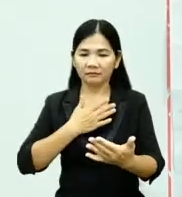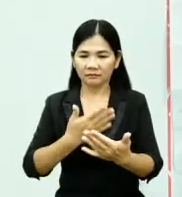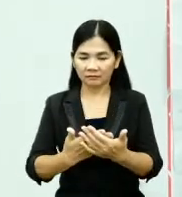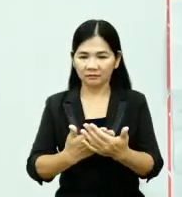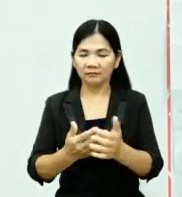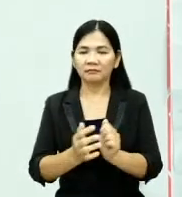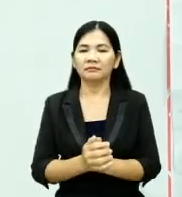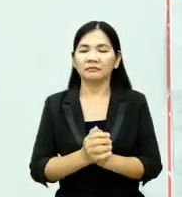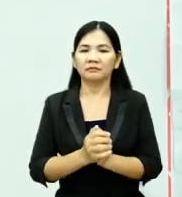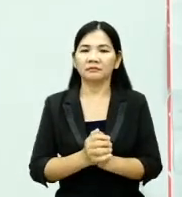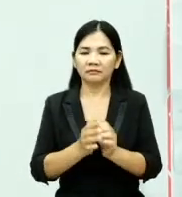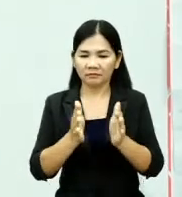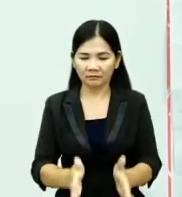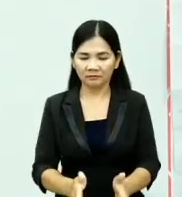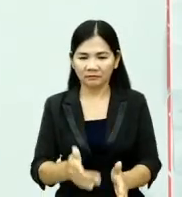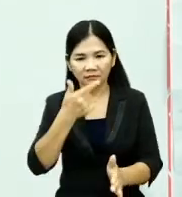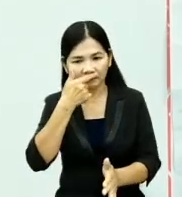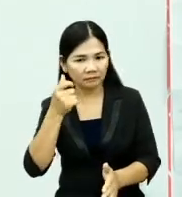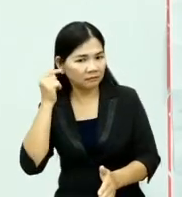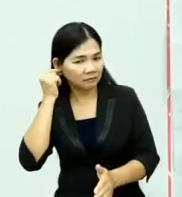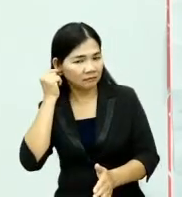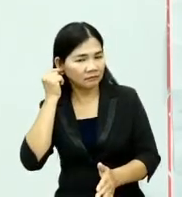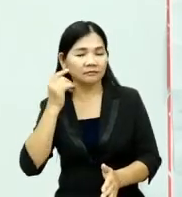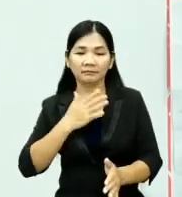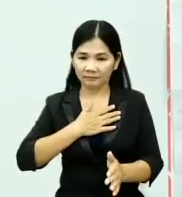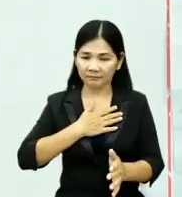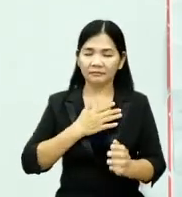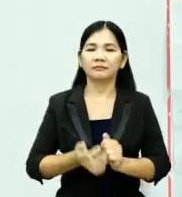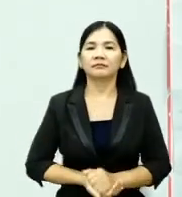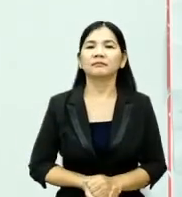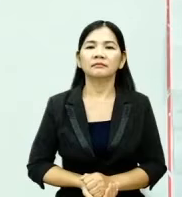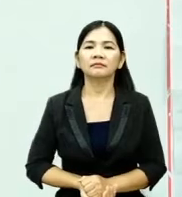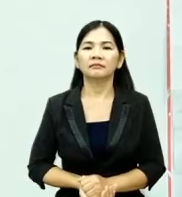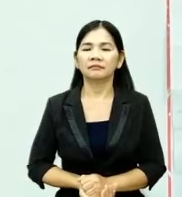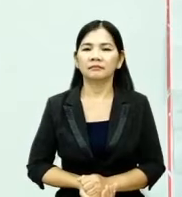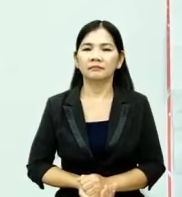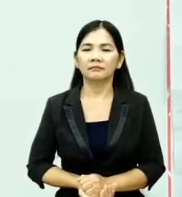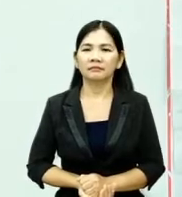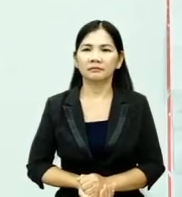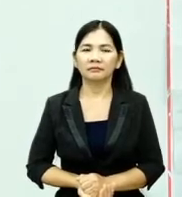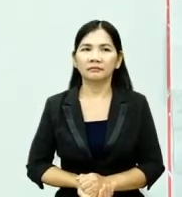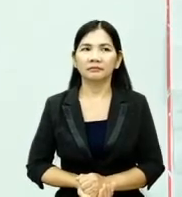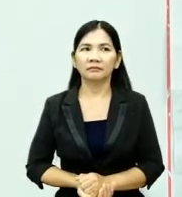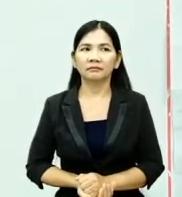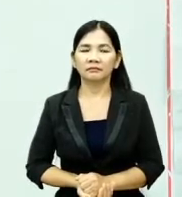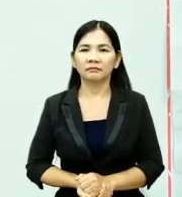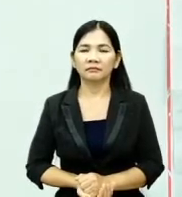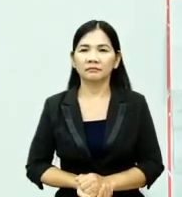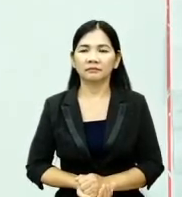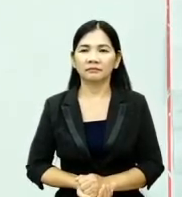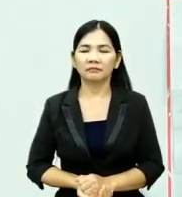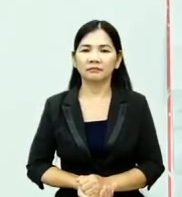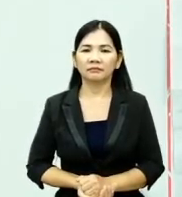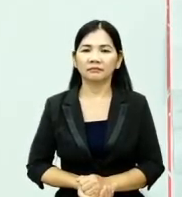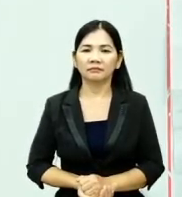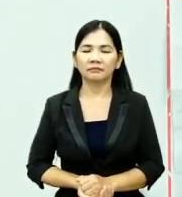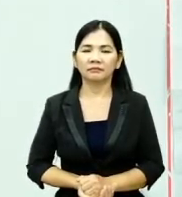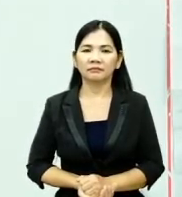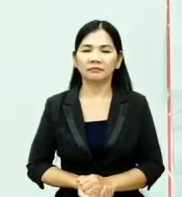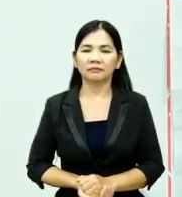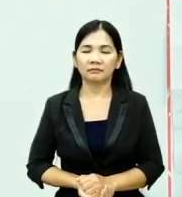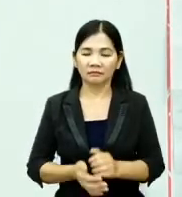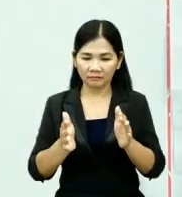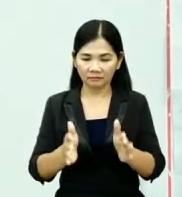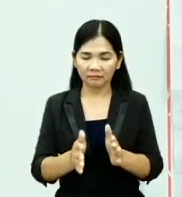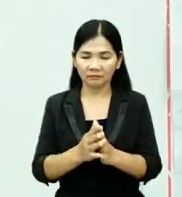tập sân nông nè miên cồn khnhom chà là ơn á ai lấy nè nè kêu bàn bẩn dưa nấy cậu